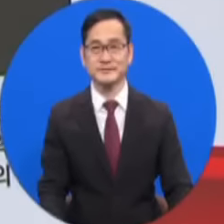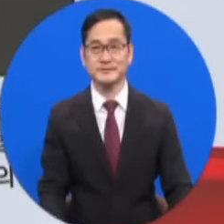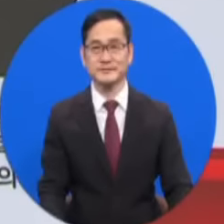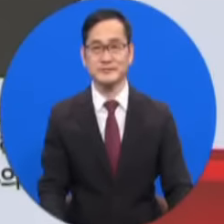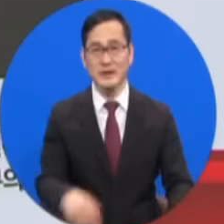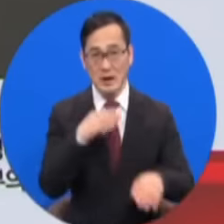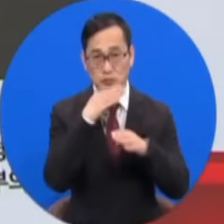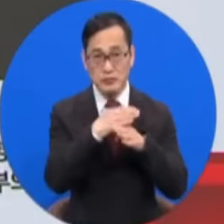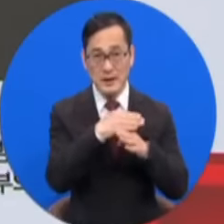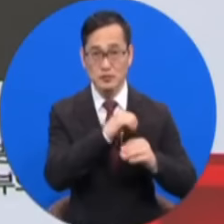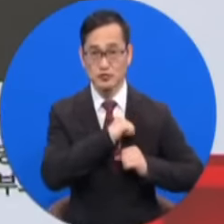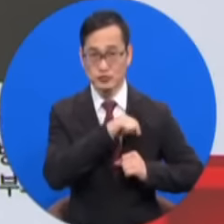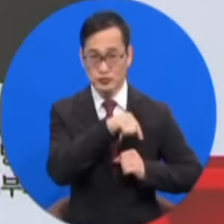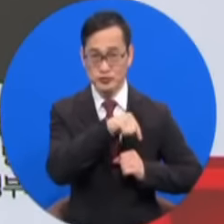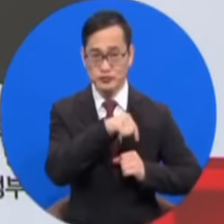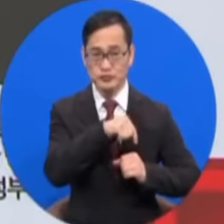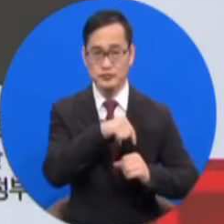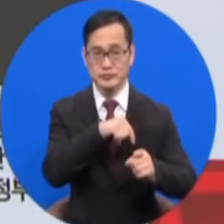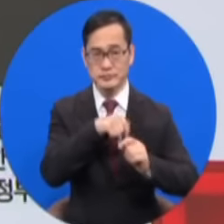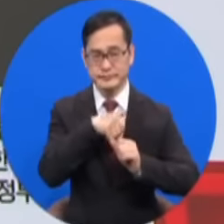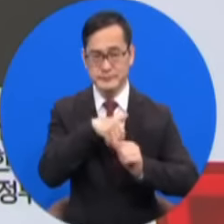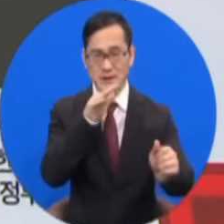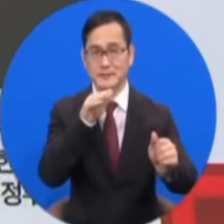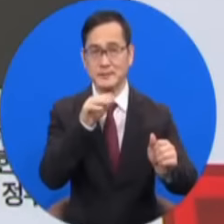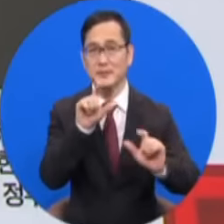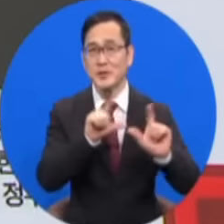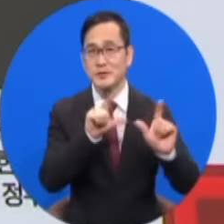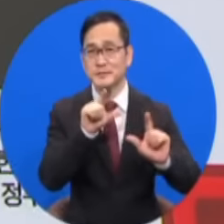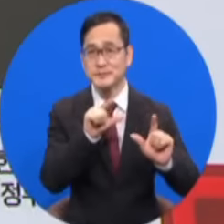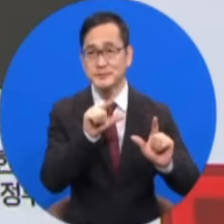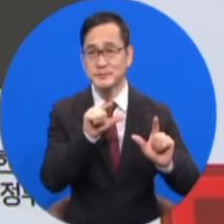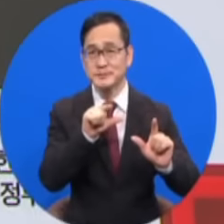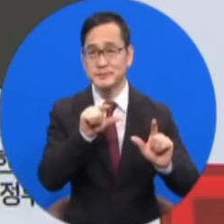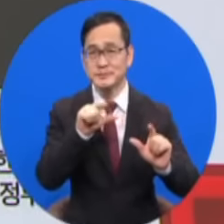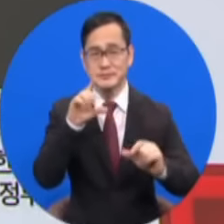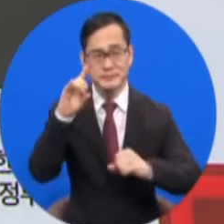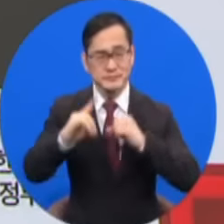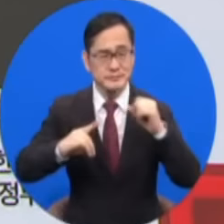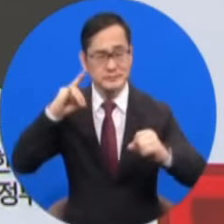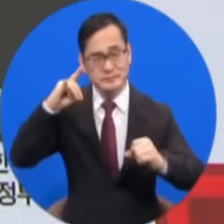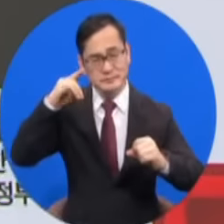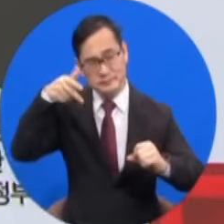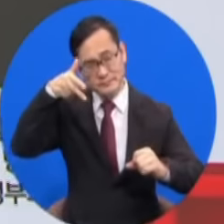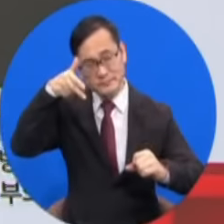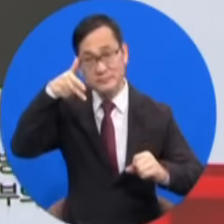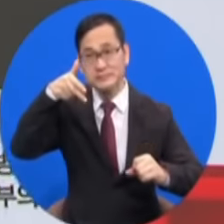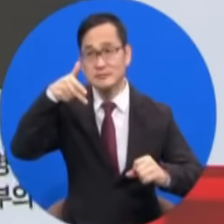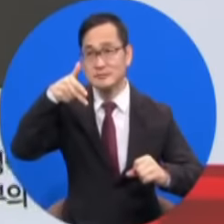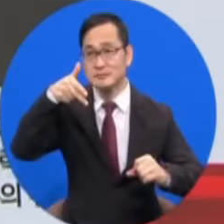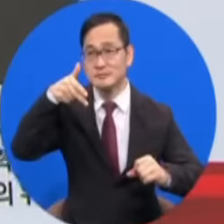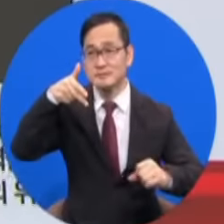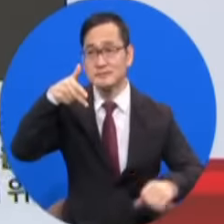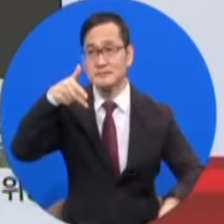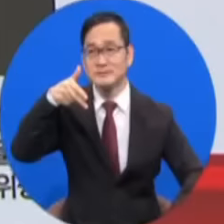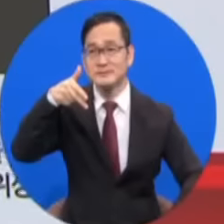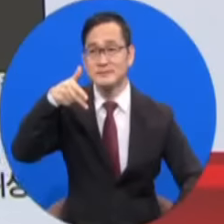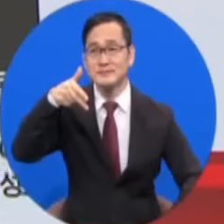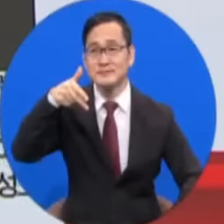보시죠 자 북한군의 파병 장면 저 위성 사진 함께 보시죠이 흑백의 위선